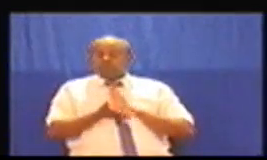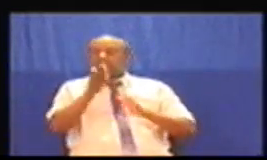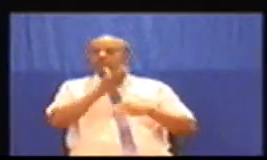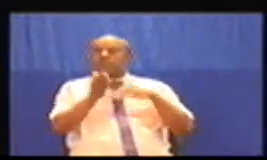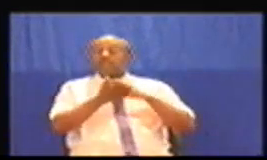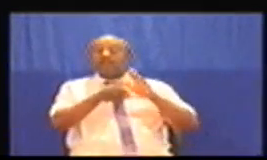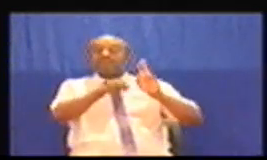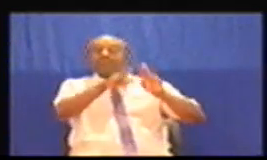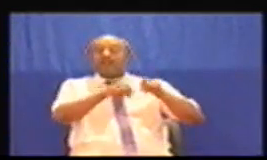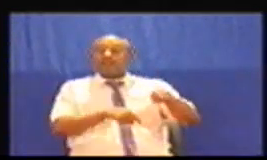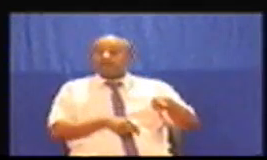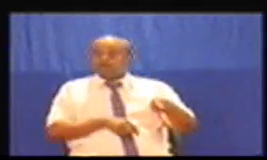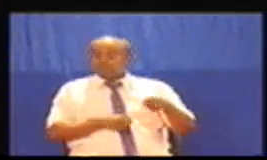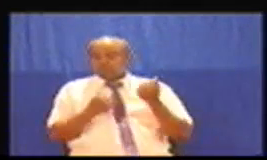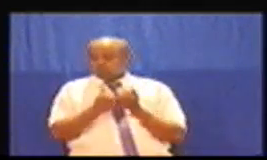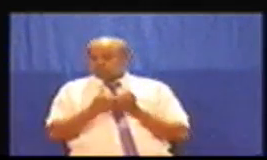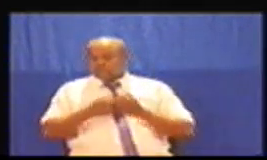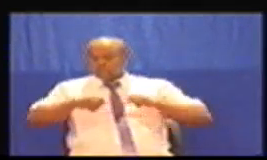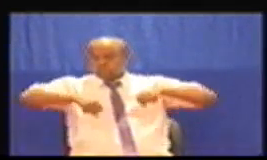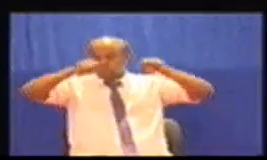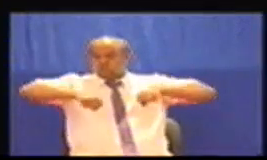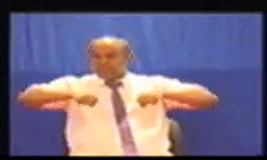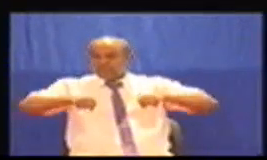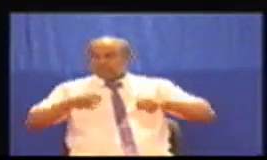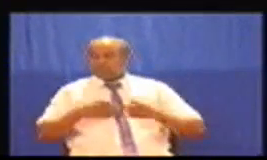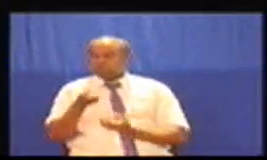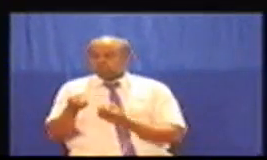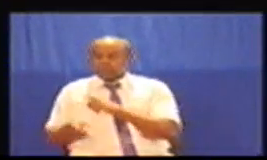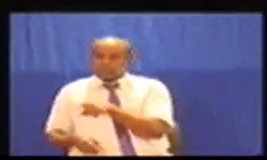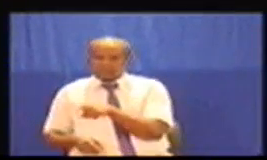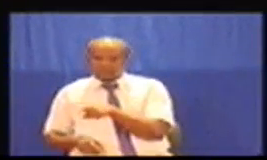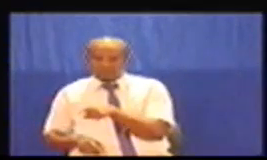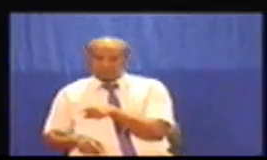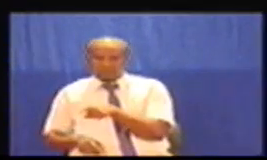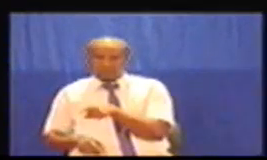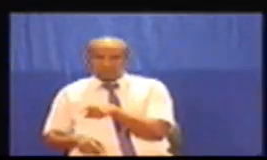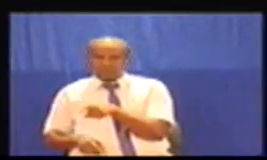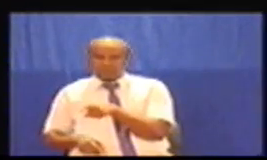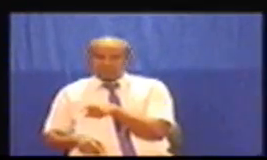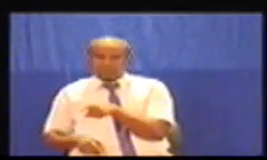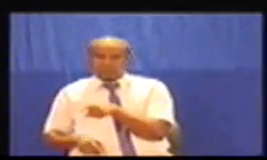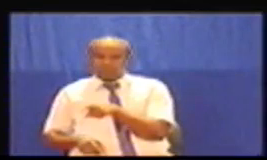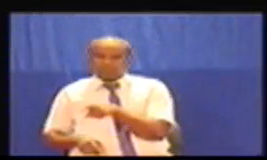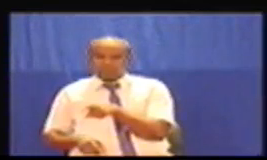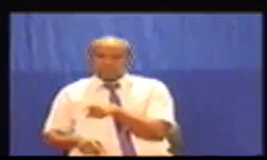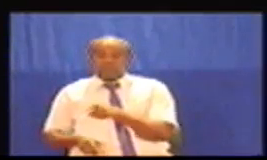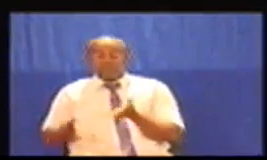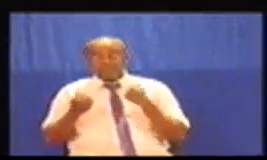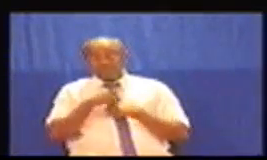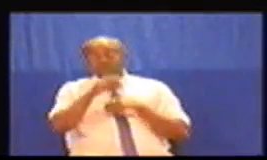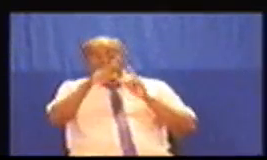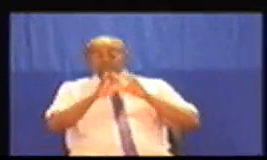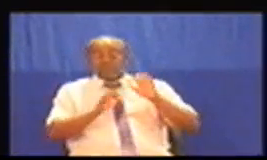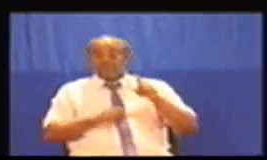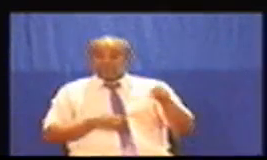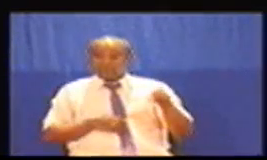mahakama za tofali za kuchoma na nini, angalau maana zingekuwa bora bado kuliko hali ilivyokuwepo. Ilikuwa ni majengo chakavu mno, lakini